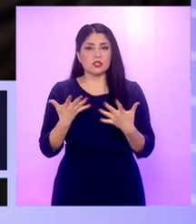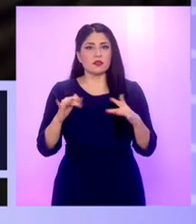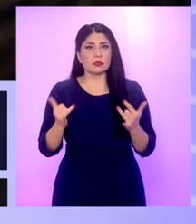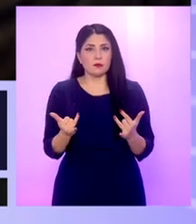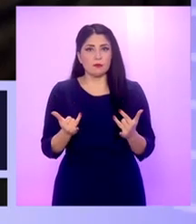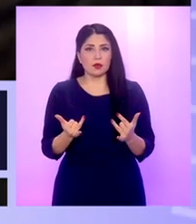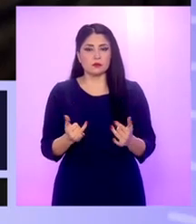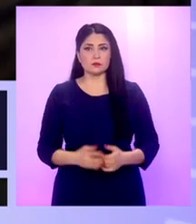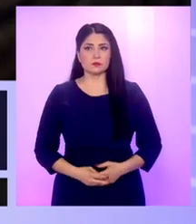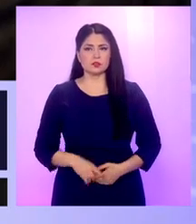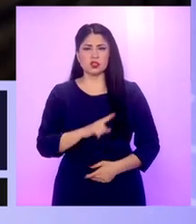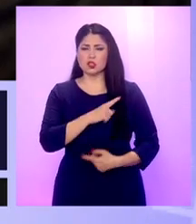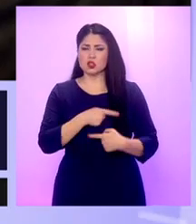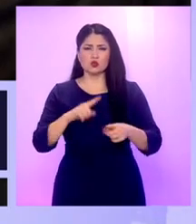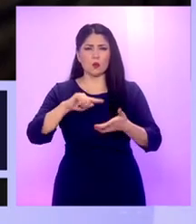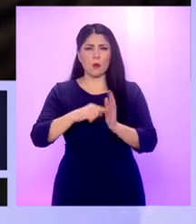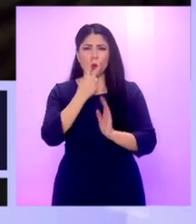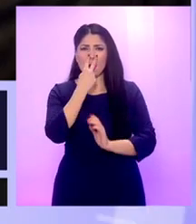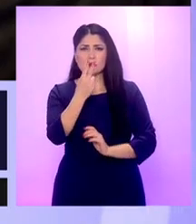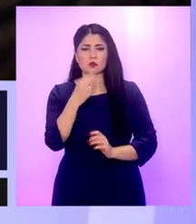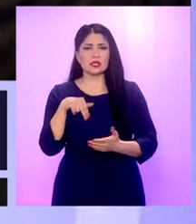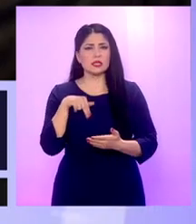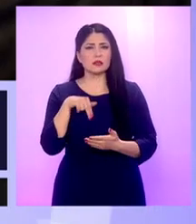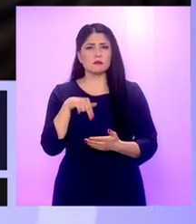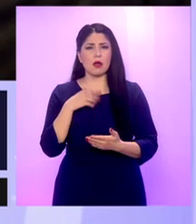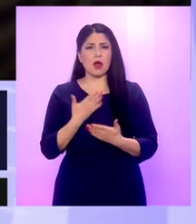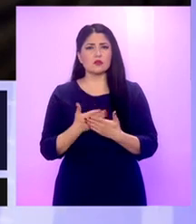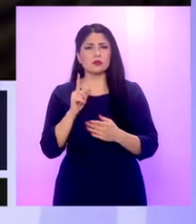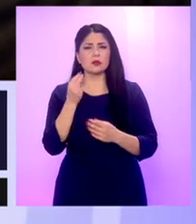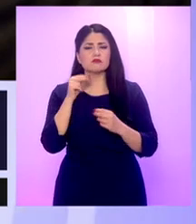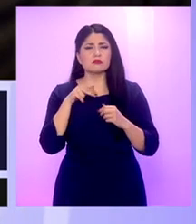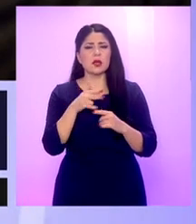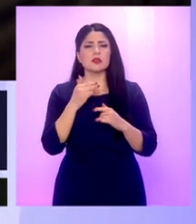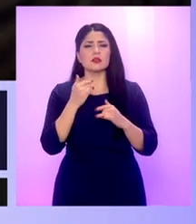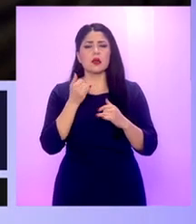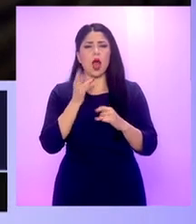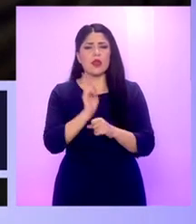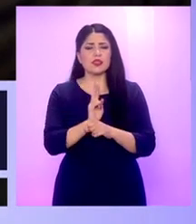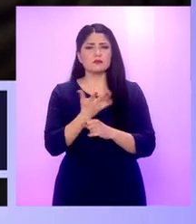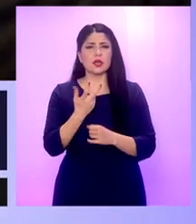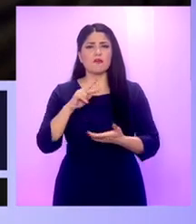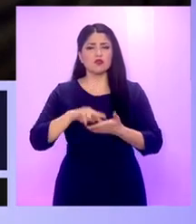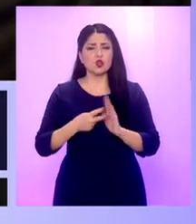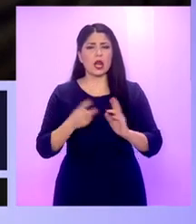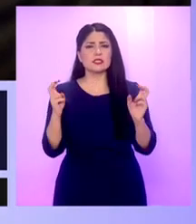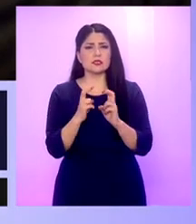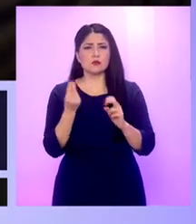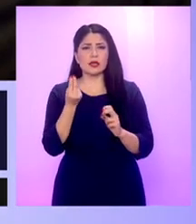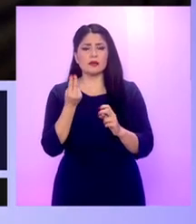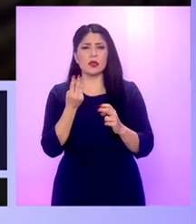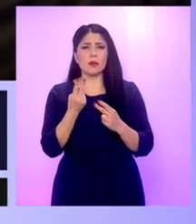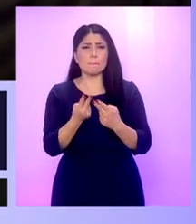l-am văzut niciun moment ducându-se spre lucruri fundamentale, spre funcționarea